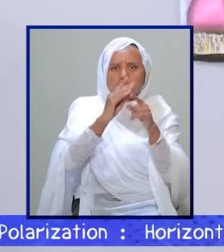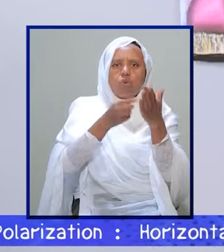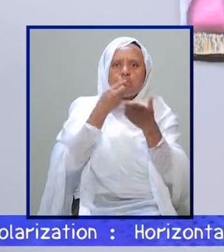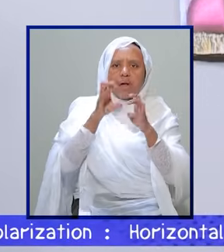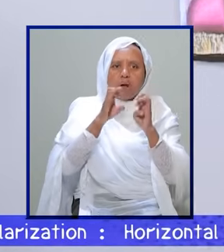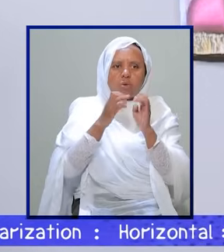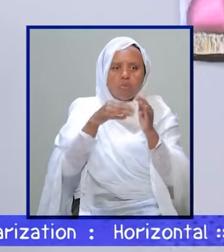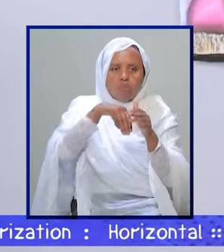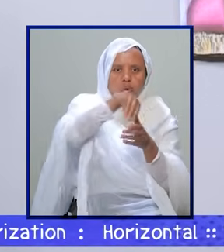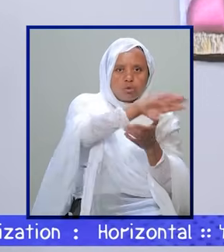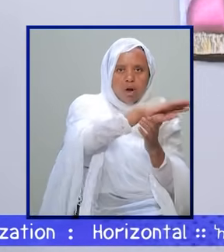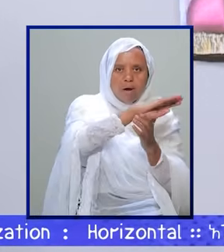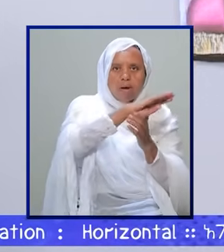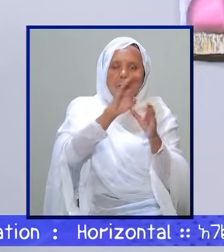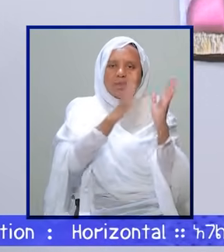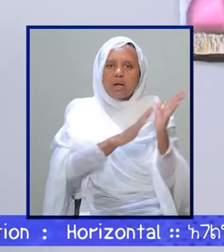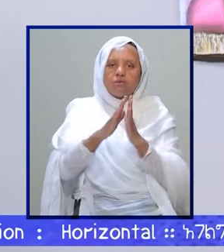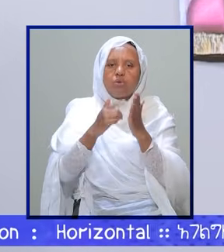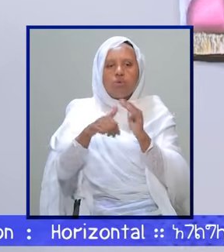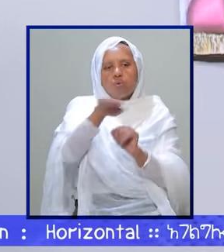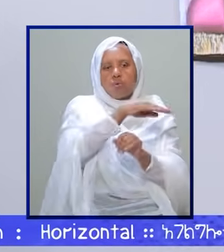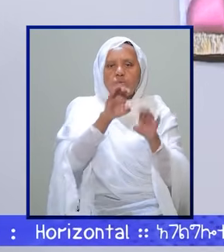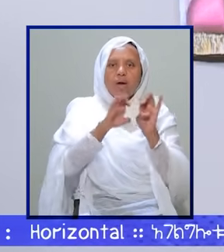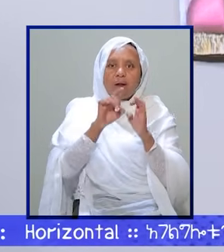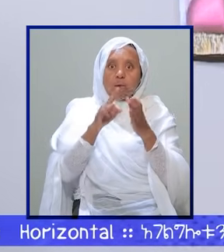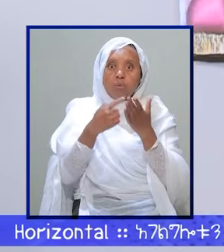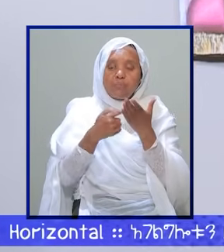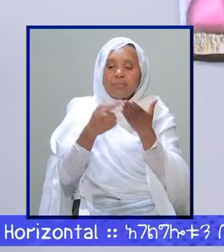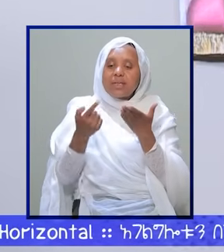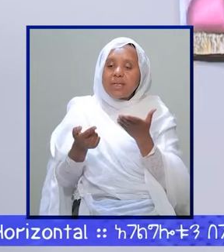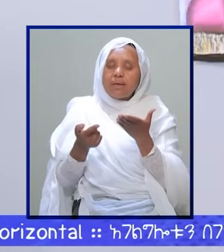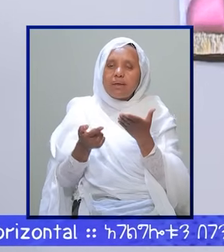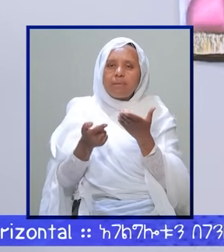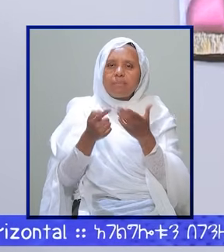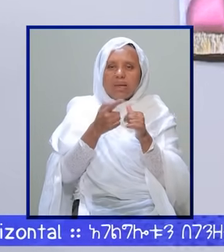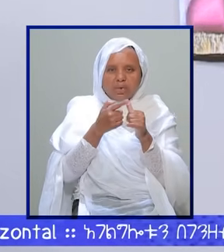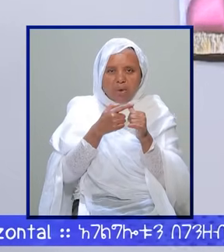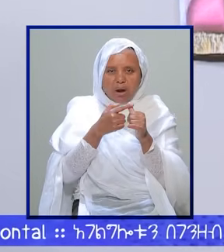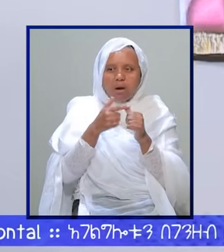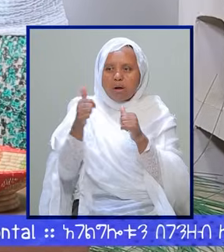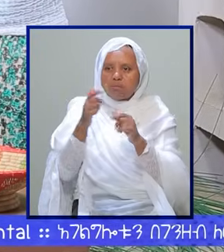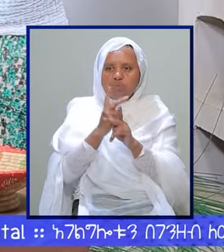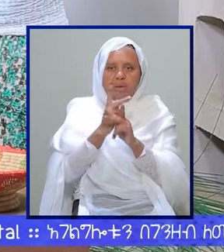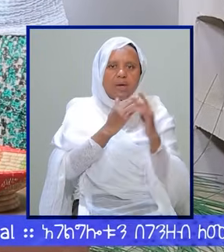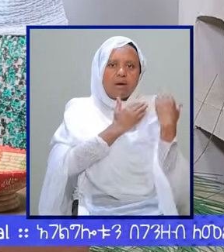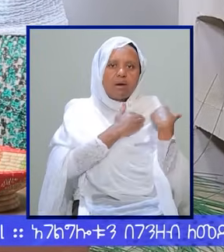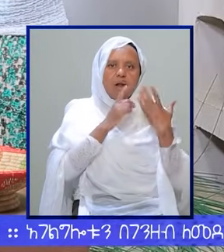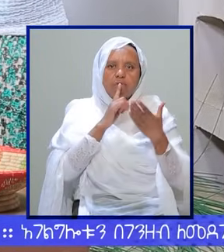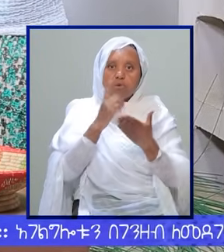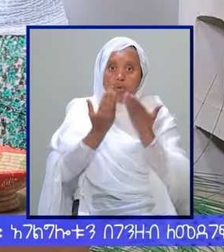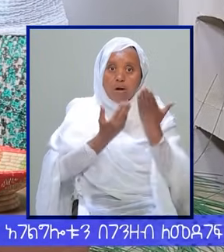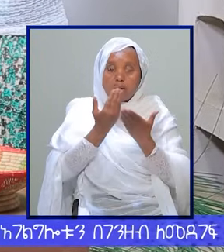መውጫው ደግሞ አዘጋጅተው በመውጫው በኩል ደግሞ እንዲወጡ ያደርጋሉ ስለዚህ ይሄ እንግዲህ መጀመሪያ ከነሱ የሚጠበቅ ኃላፊነት ነው